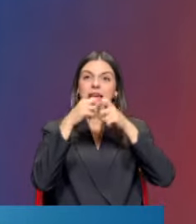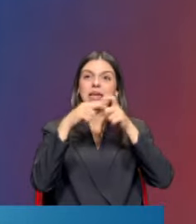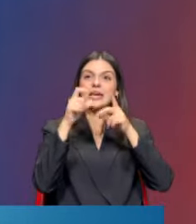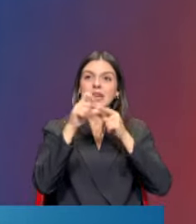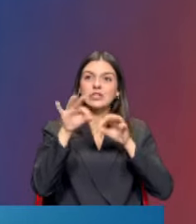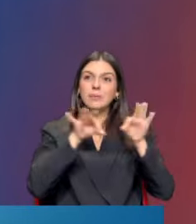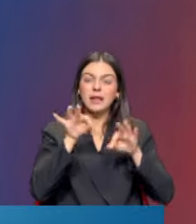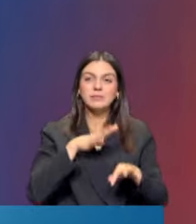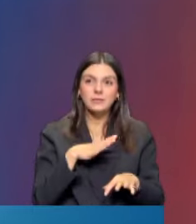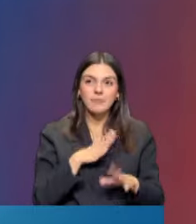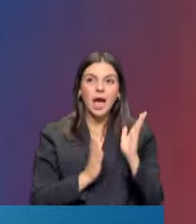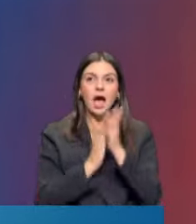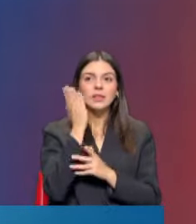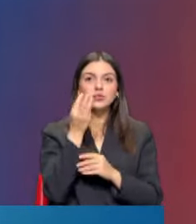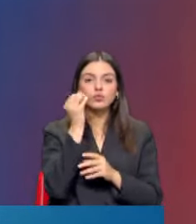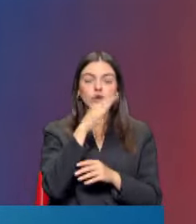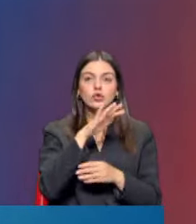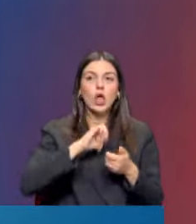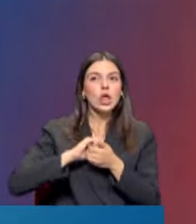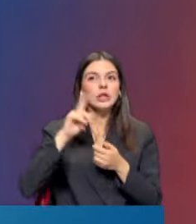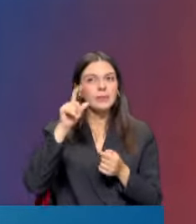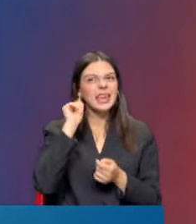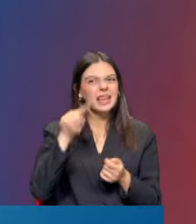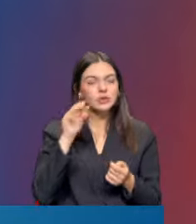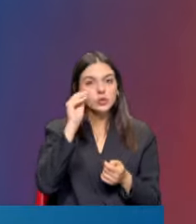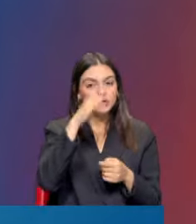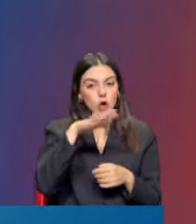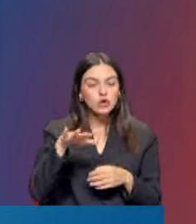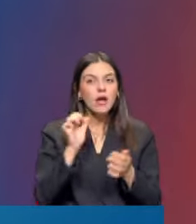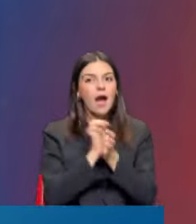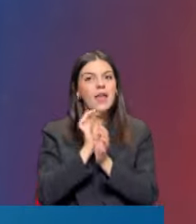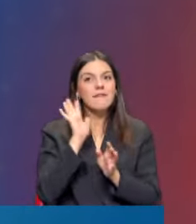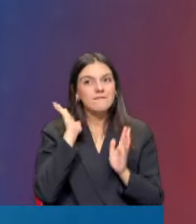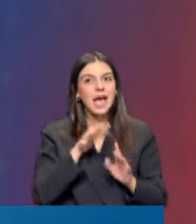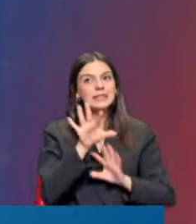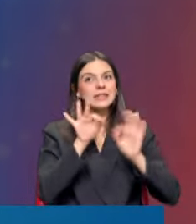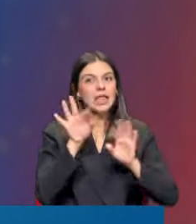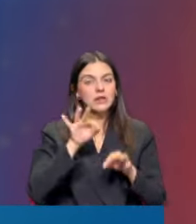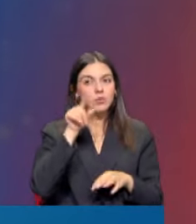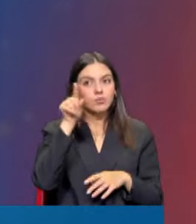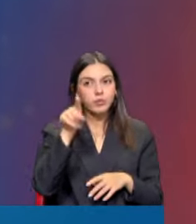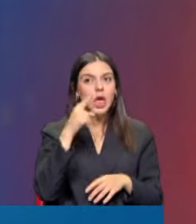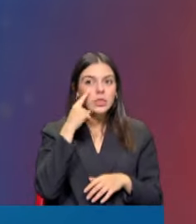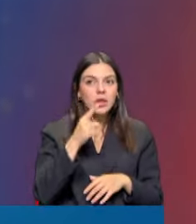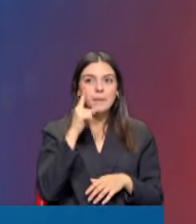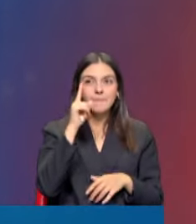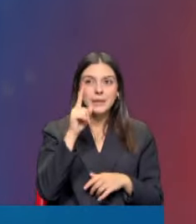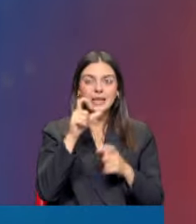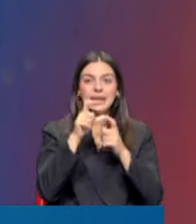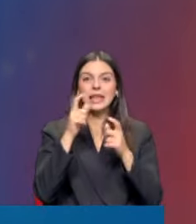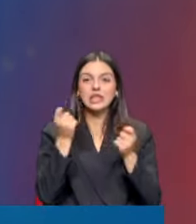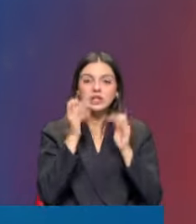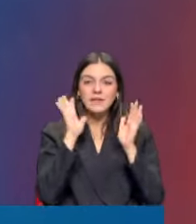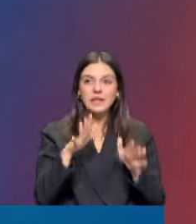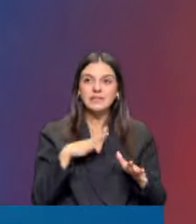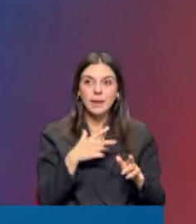Benim bildiğim kadarıyla Ataşehir çocuk dostu bir ilçe. Evet. Çocuklu ailelerin çok tercih ettiği bir ilçe ve buna yönelik de bir sektör yoğunluğu